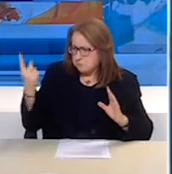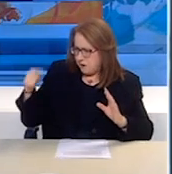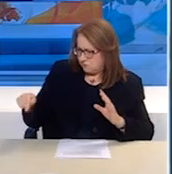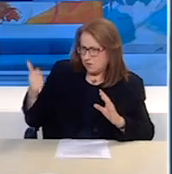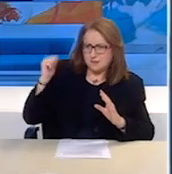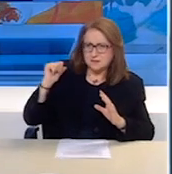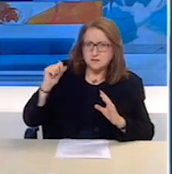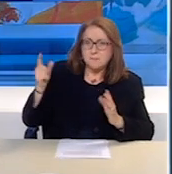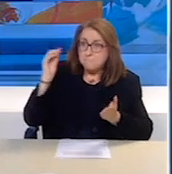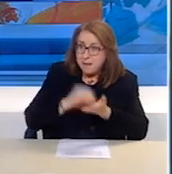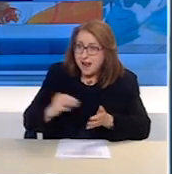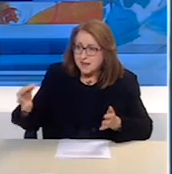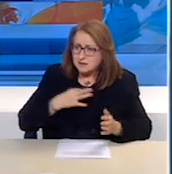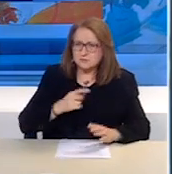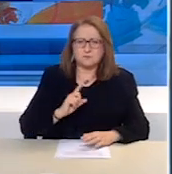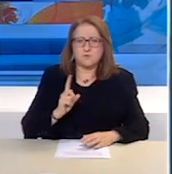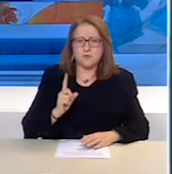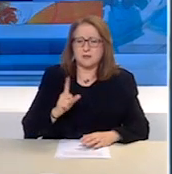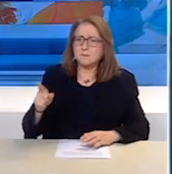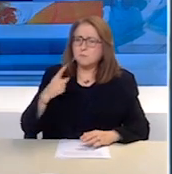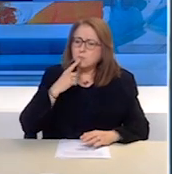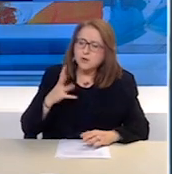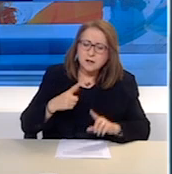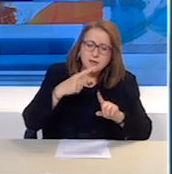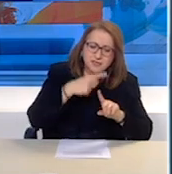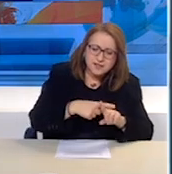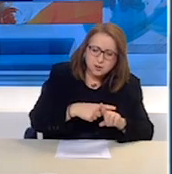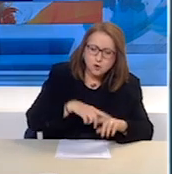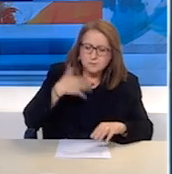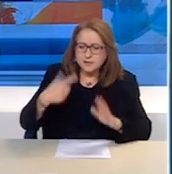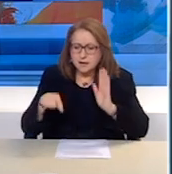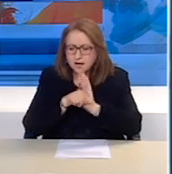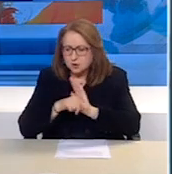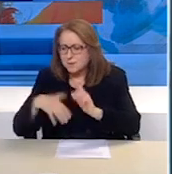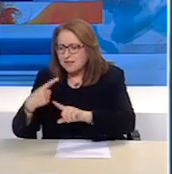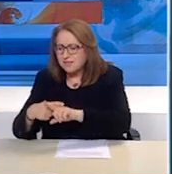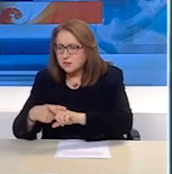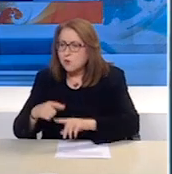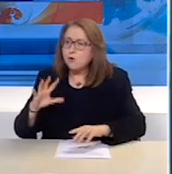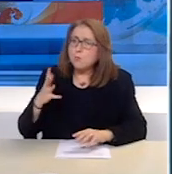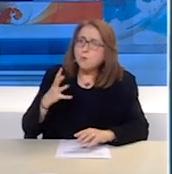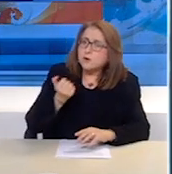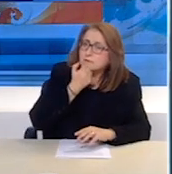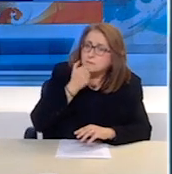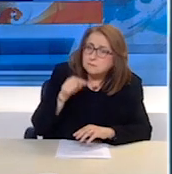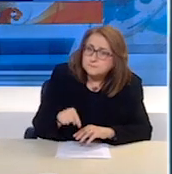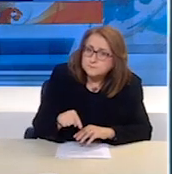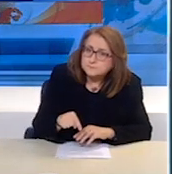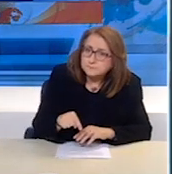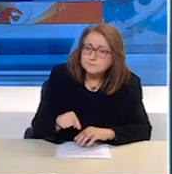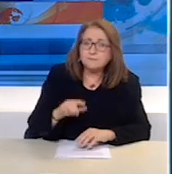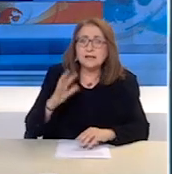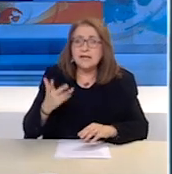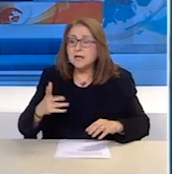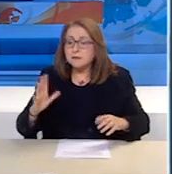περιστατικά που μπορεί να ήταν ένα δείγμα θετικό και το επόμενο, ένα δείγμα αρνητικό και το επόμενο θετικό, ή δύο δείγματα ταυτόχρονα από δύο διαφορετικές